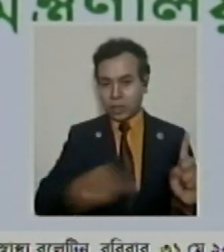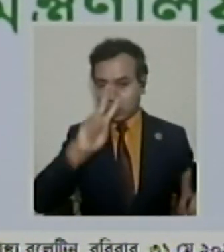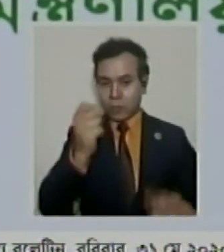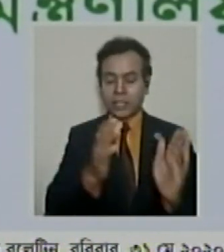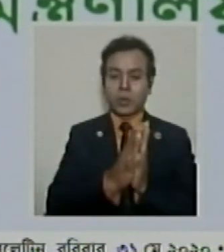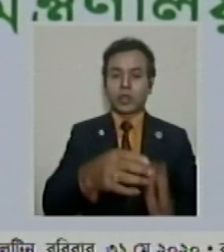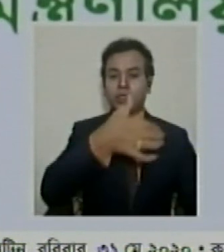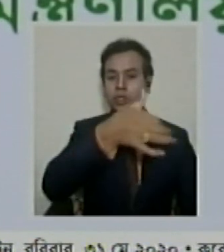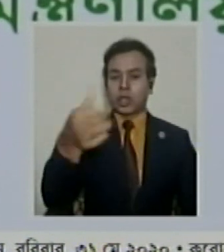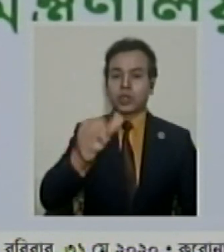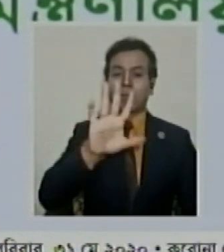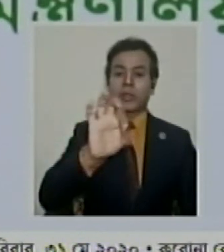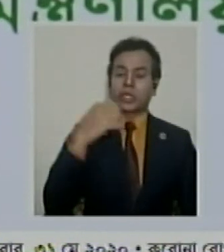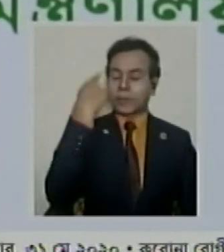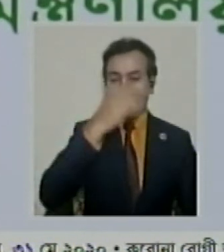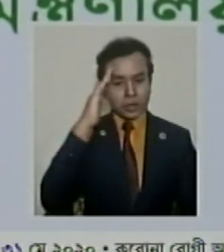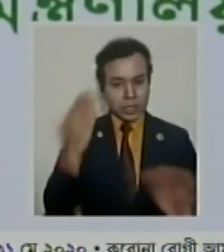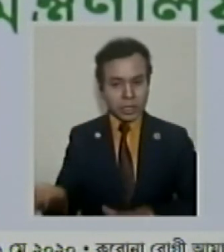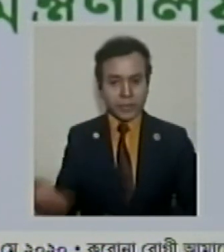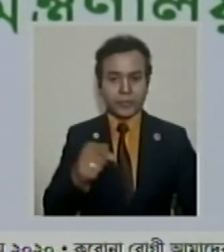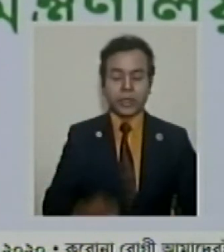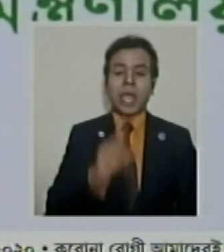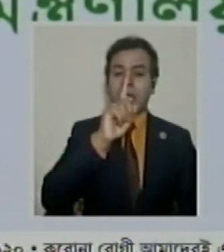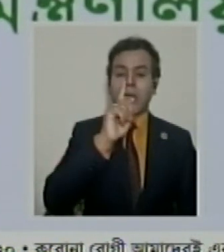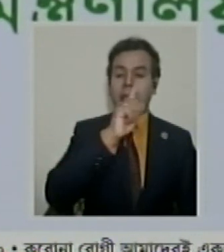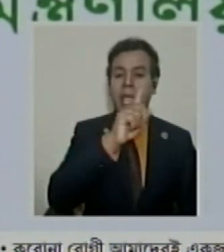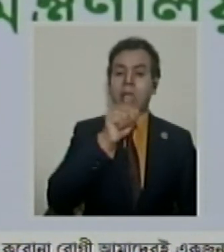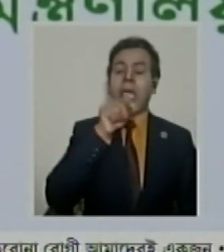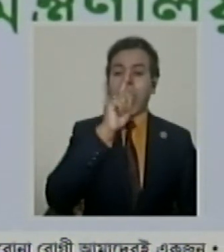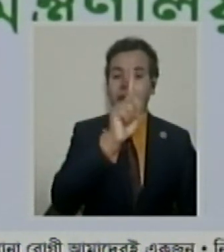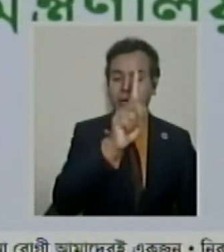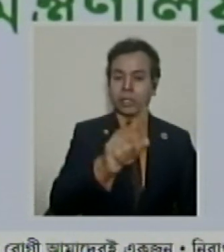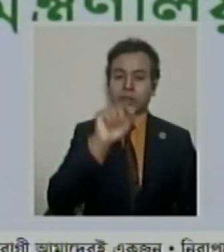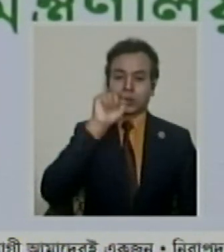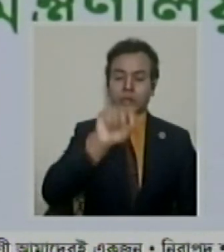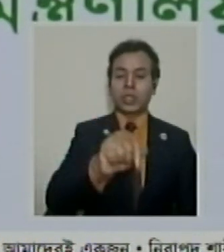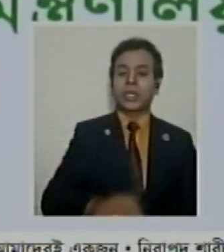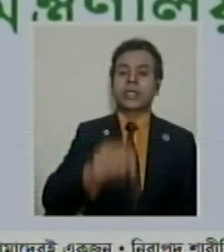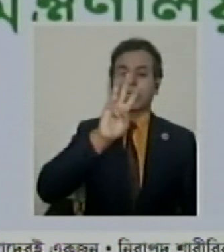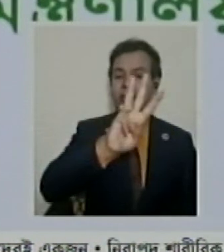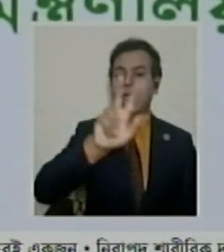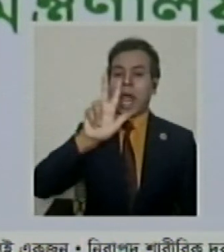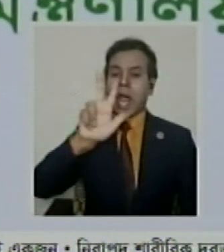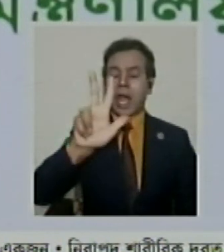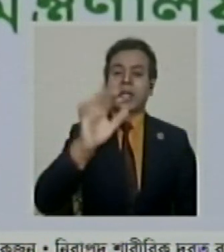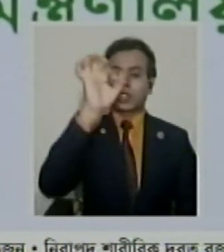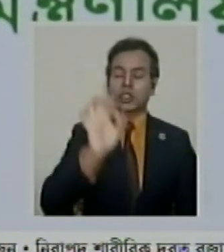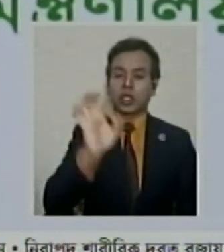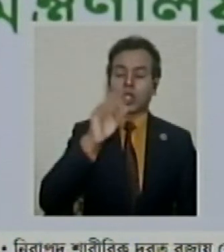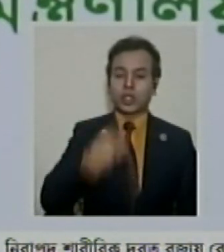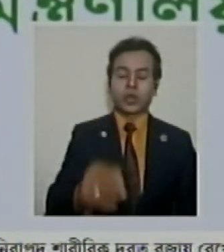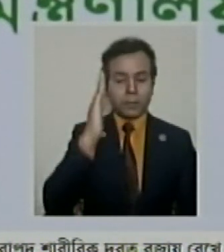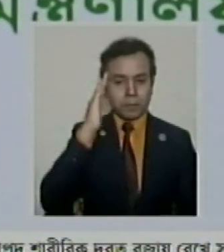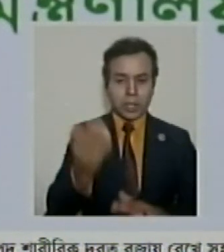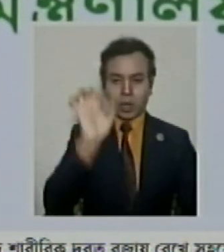40 জন মৃত্যুবরণ করেছেন এবং এ পর্যন্ত মৃত্যু 650 জন। শনাক্ত বিবেচনায় মৃত্যুর হার